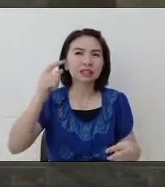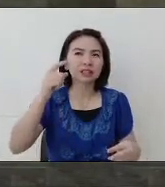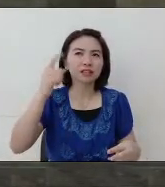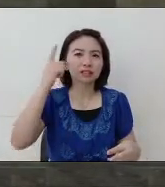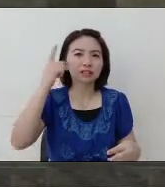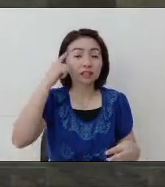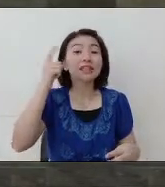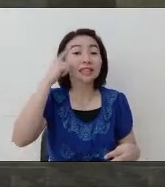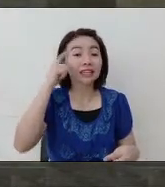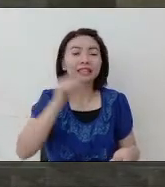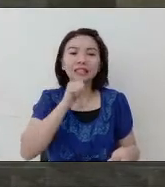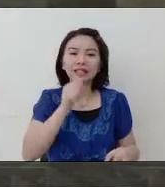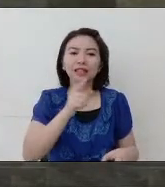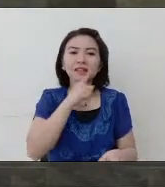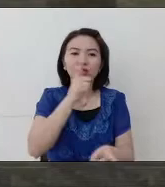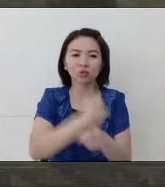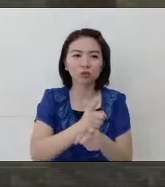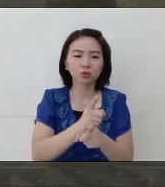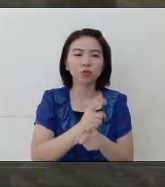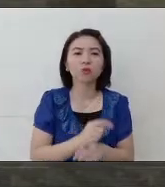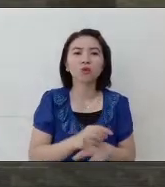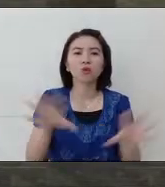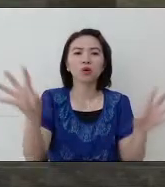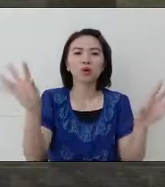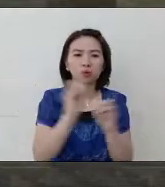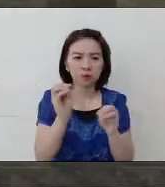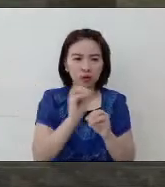dishonest. Walang impure.